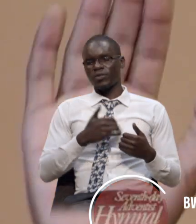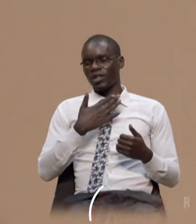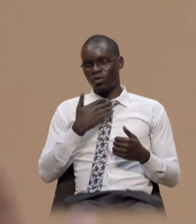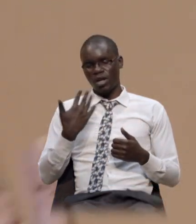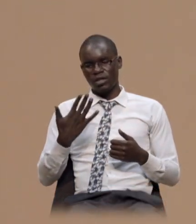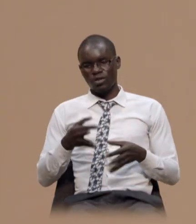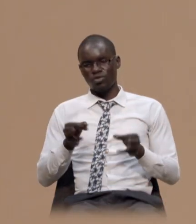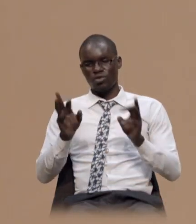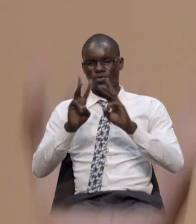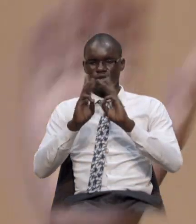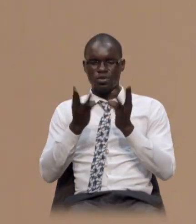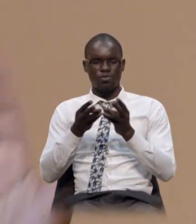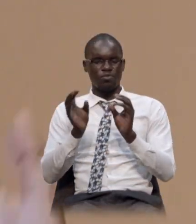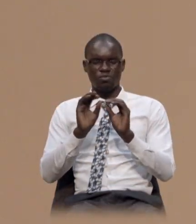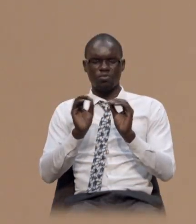hautaki